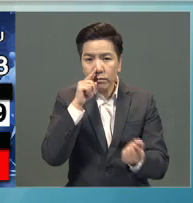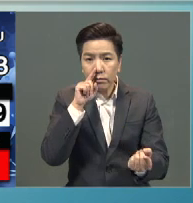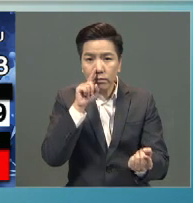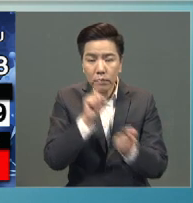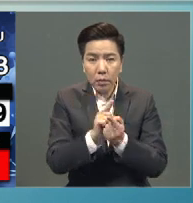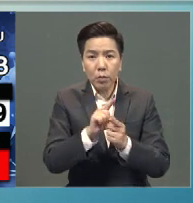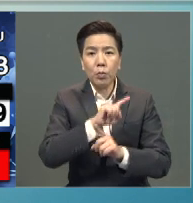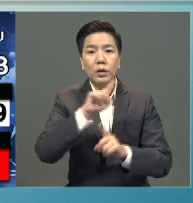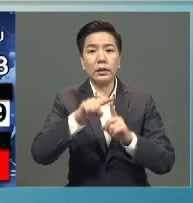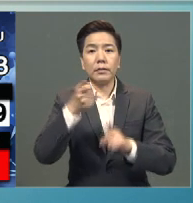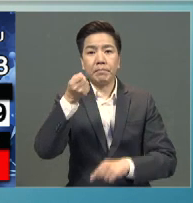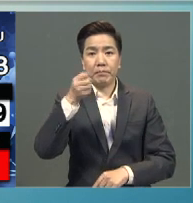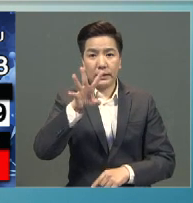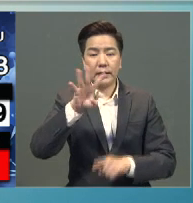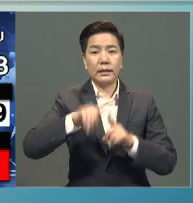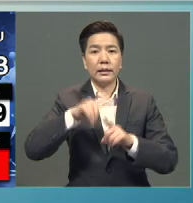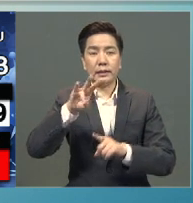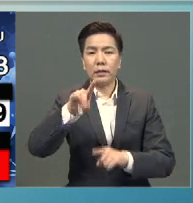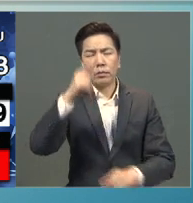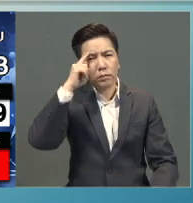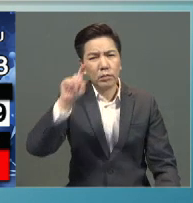ปีเป็นนักศึกษาตรวจตัวอย่างมันแรกคือวันที่14กรกฎาคมครับให้เดี๋ยวถ้าพี่ชมพู่สงสัยอั้ม